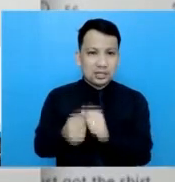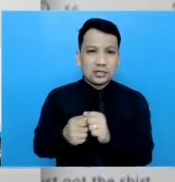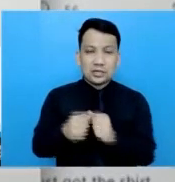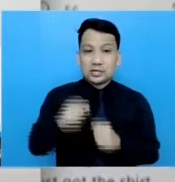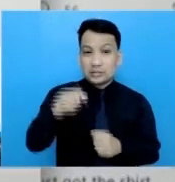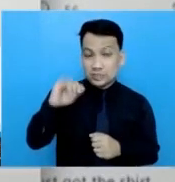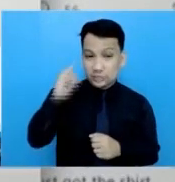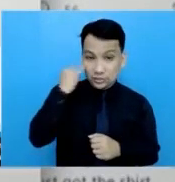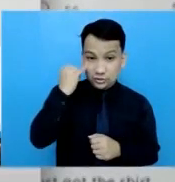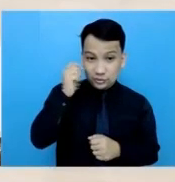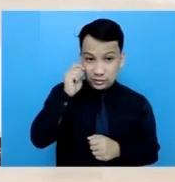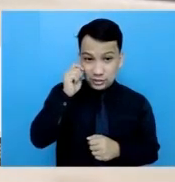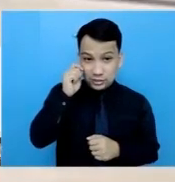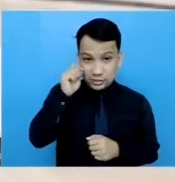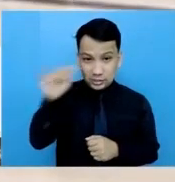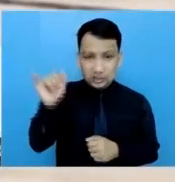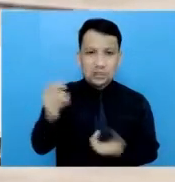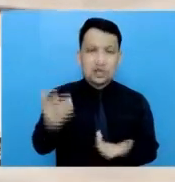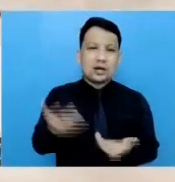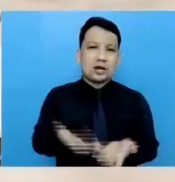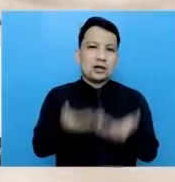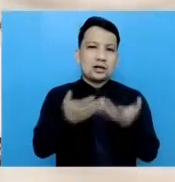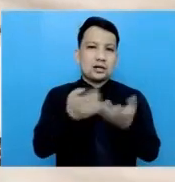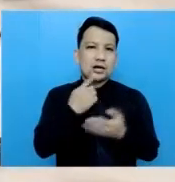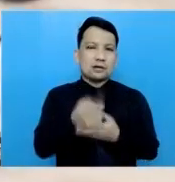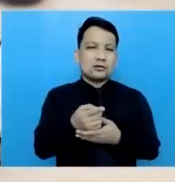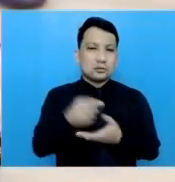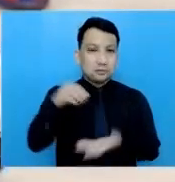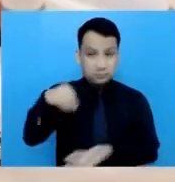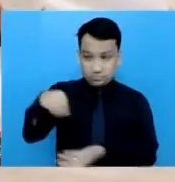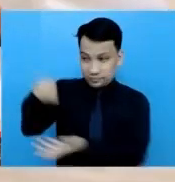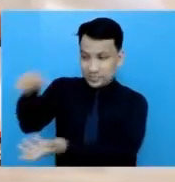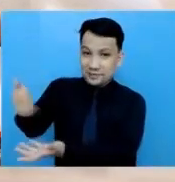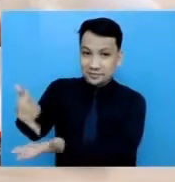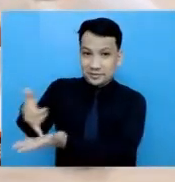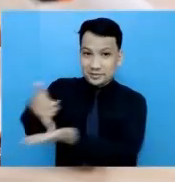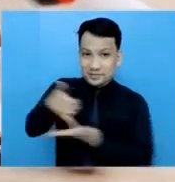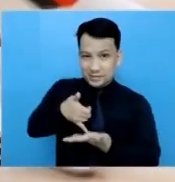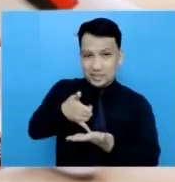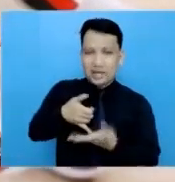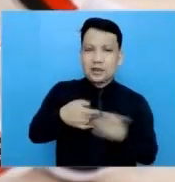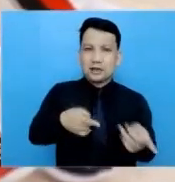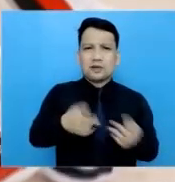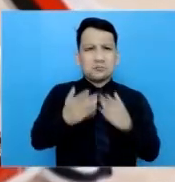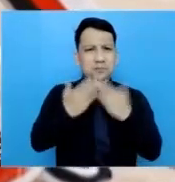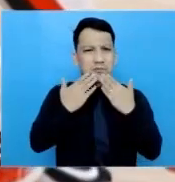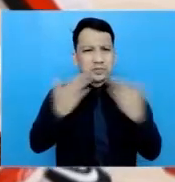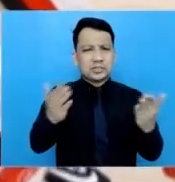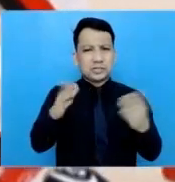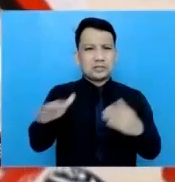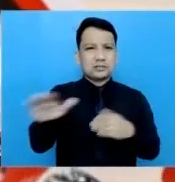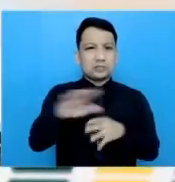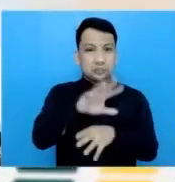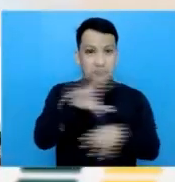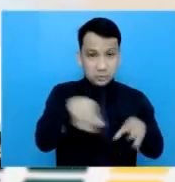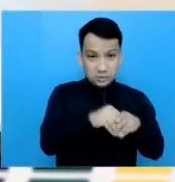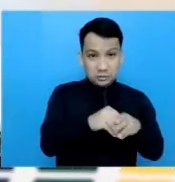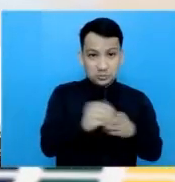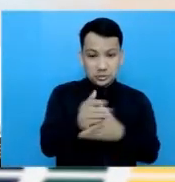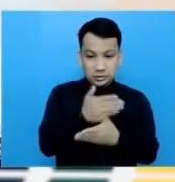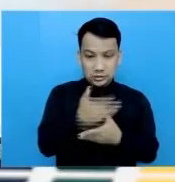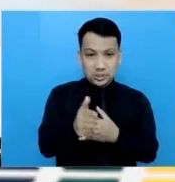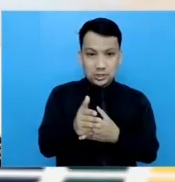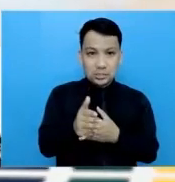Ingles na siya mismong nag-abot ng trophy sa Fil-Am. Malaki ang ambag ni Clarkson sa